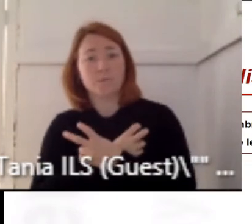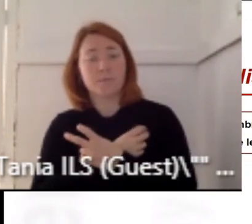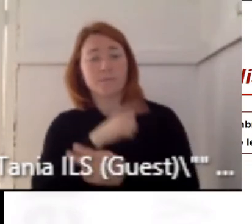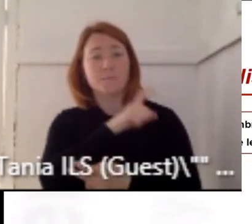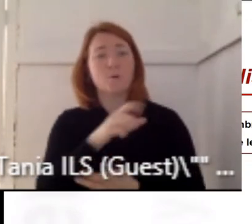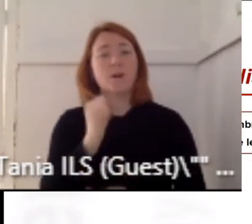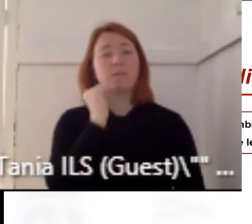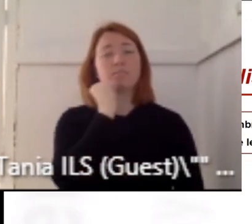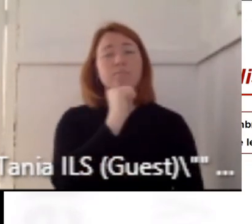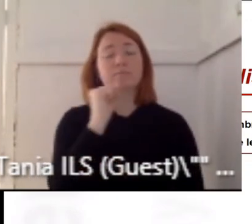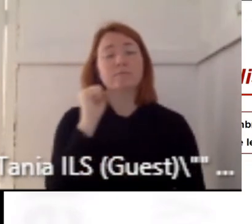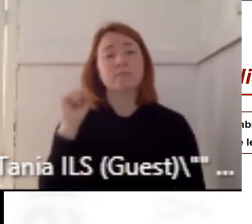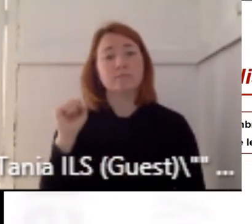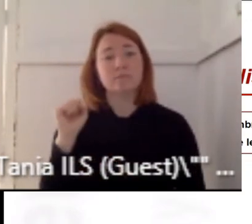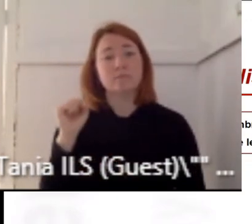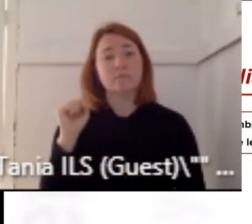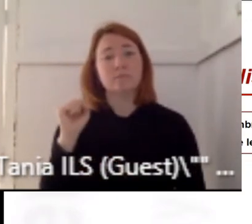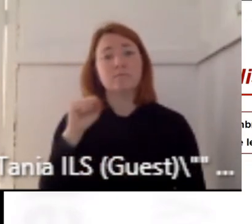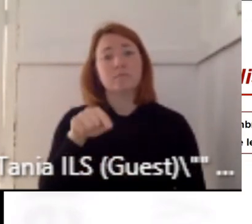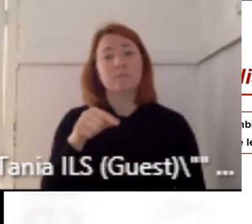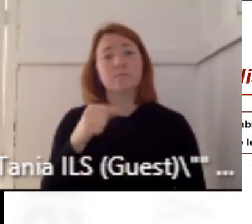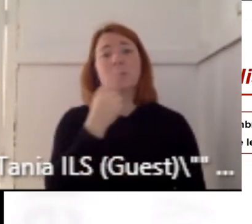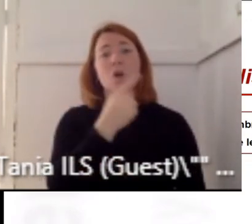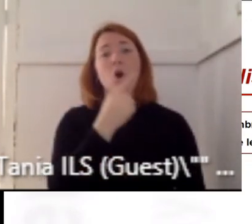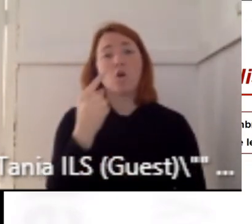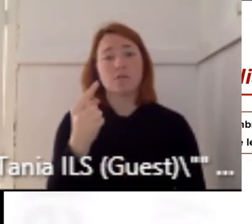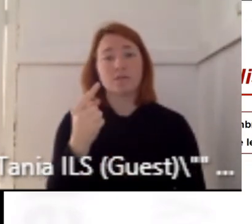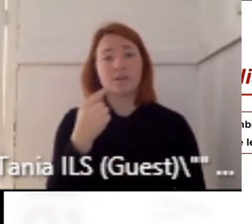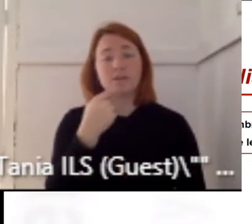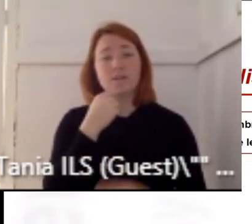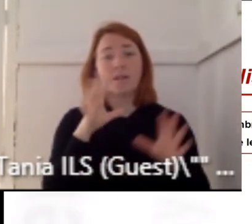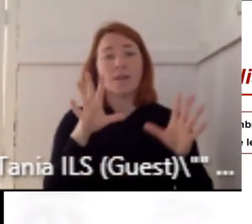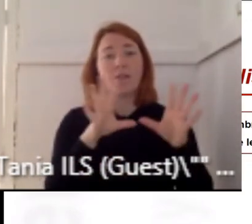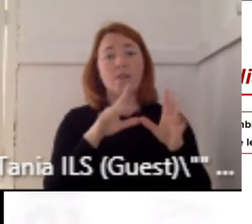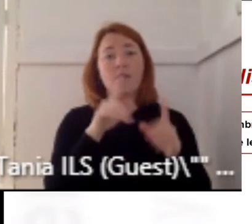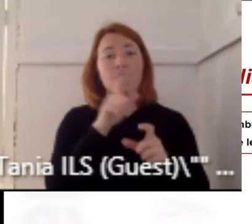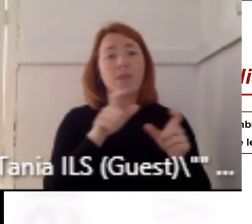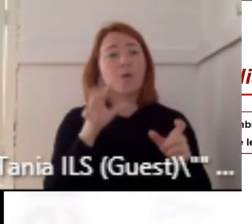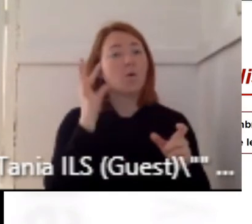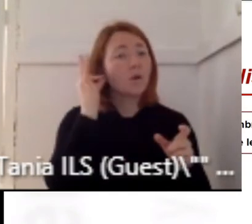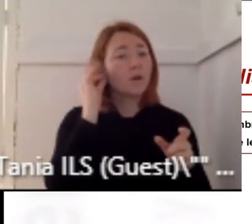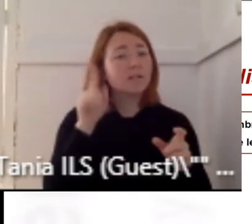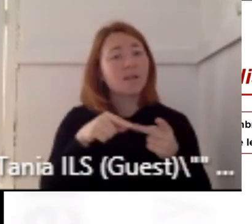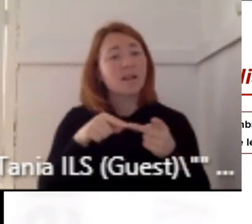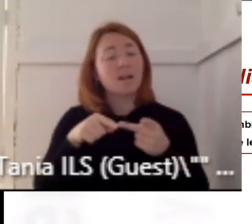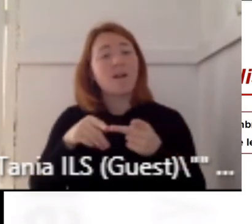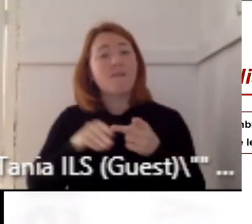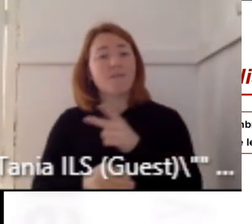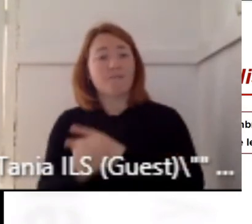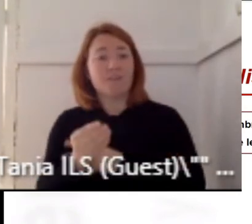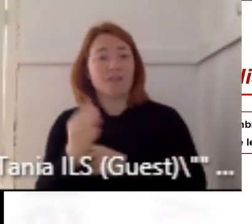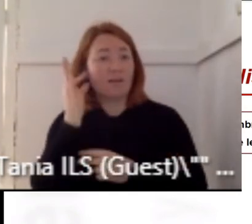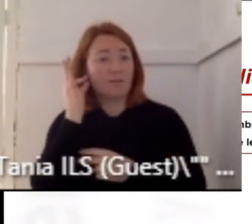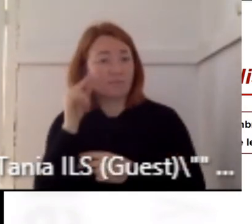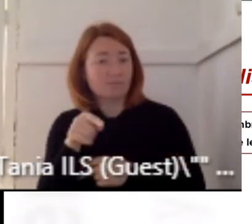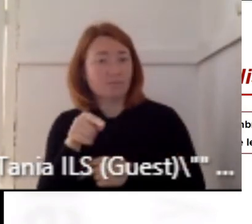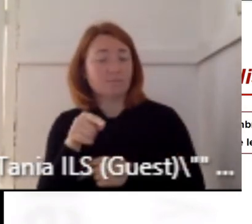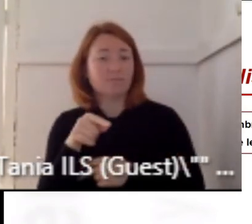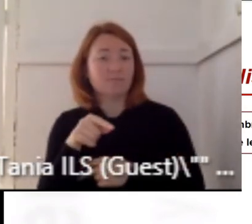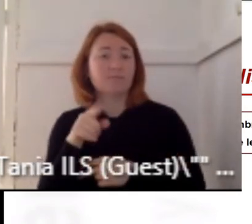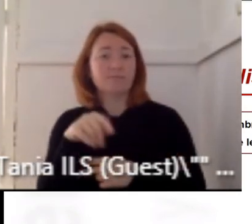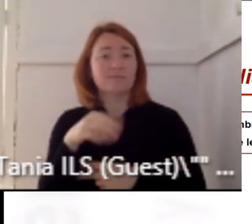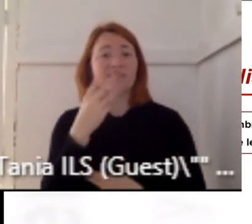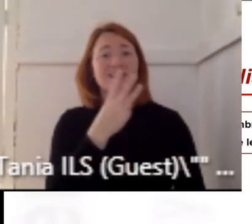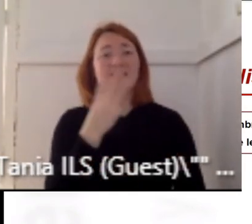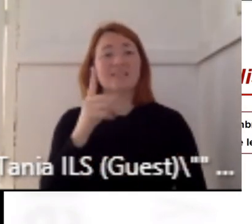assassinades va ser 11, 10 dones i també la filla d'una de les víctimes. El 33,3% de